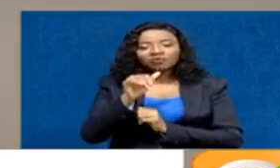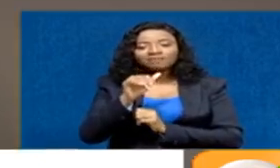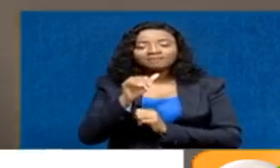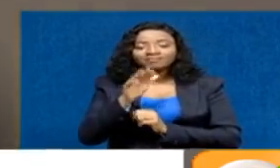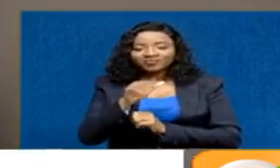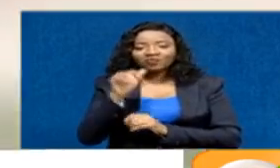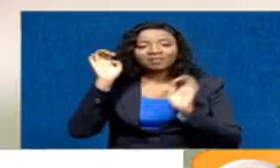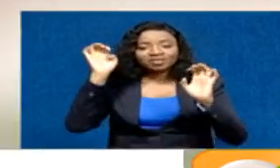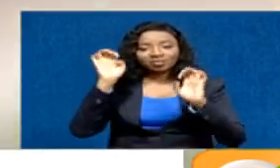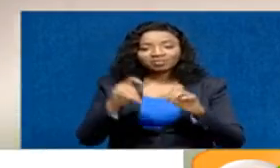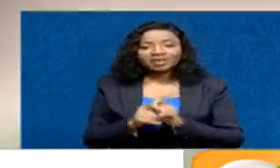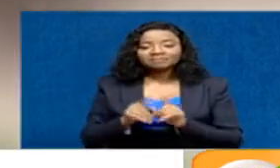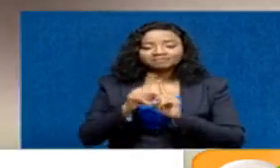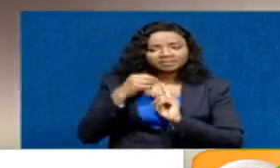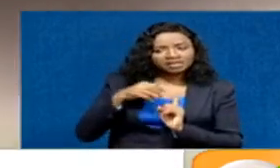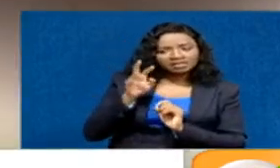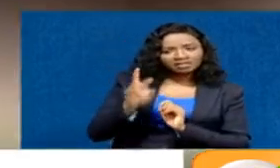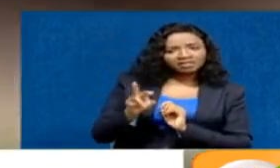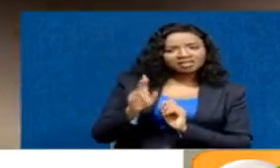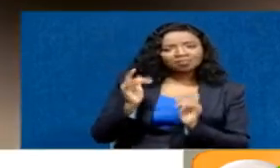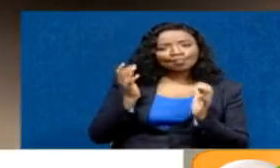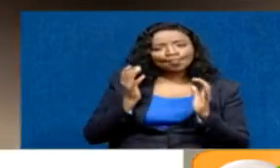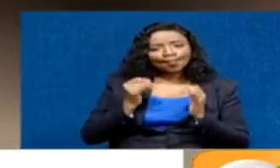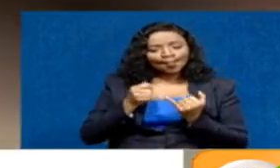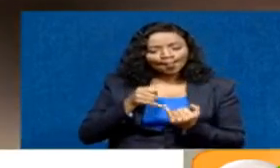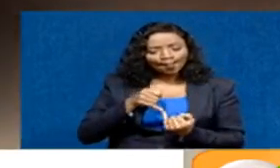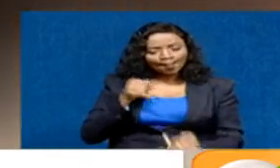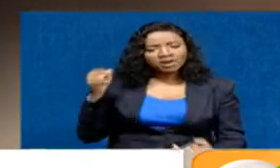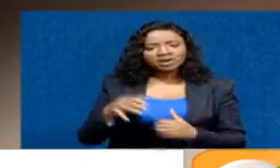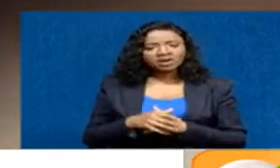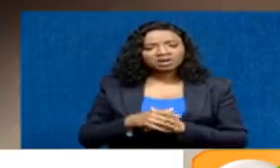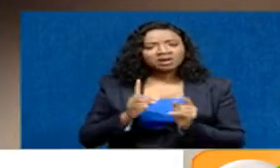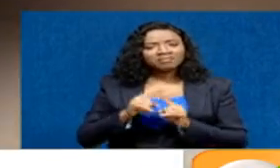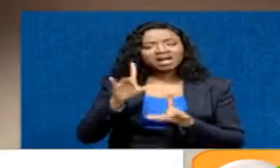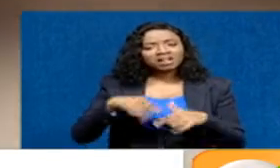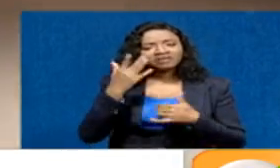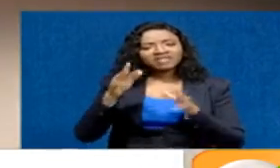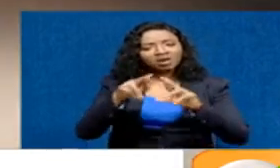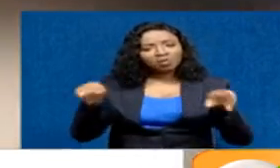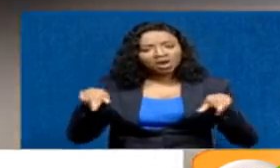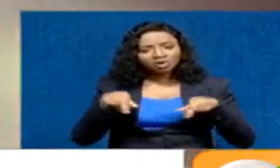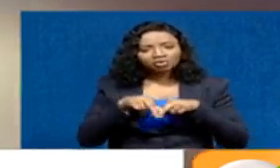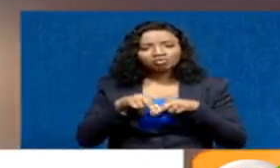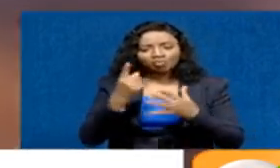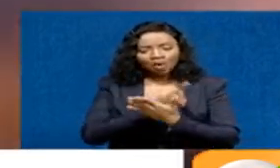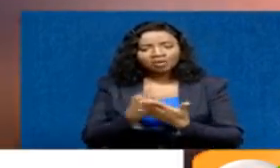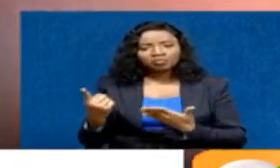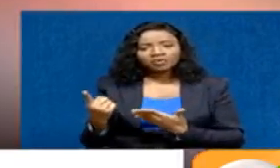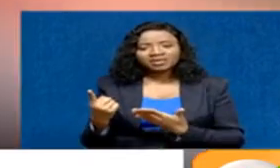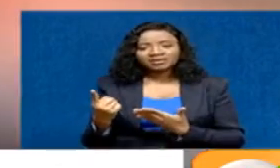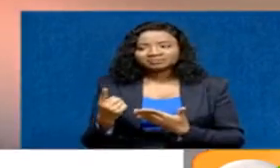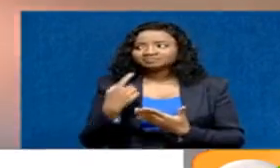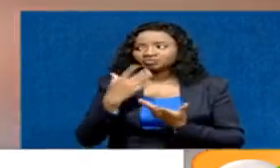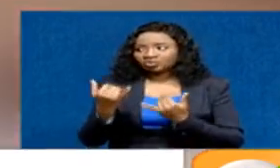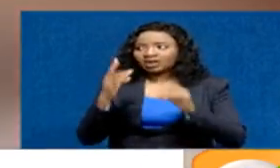nao, vijana hao walionekana kuwa wanyonge, wamekuwa katika chumba hicho kwa muda wa zaidi ya wiki moja.